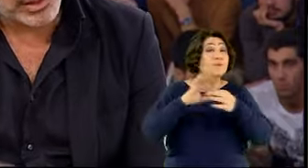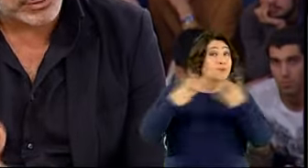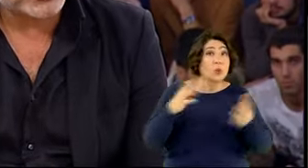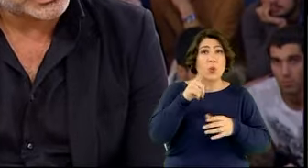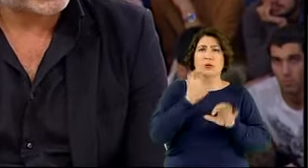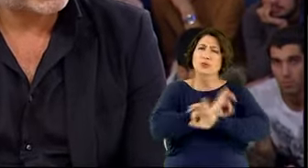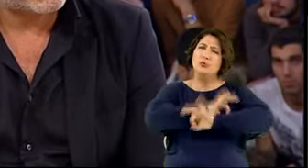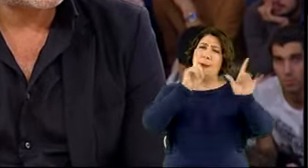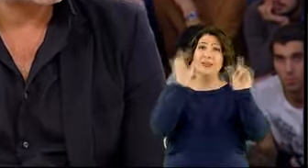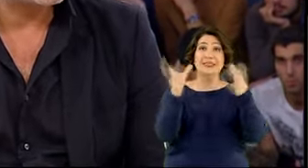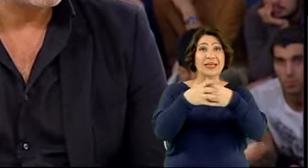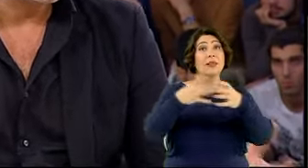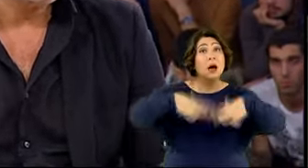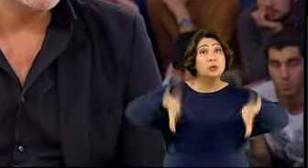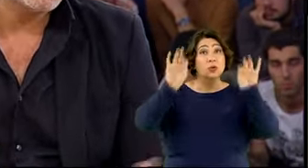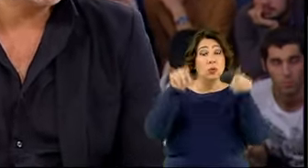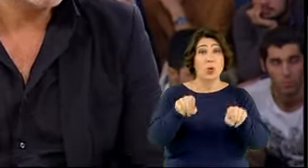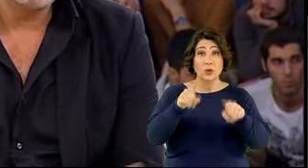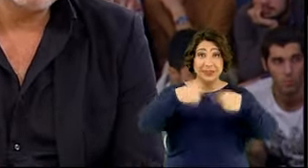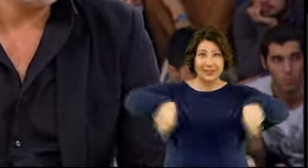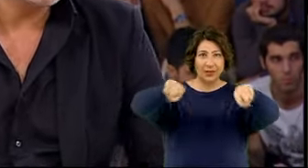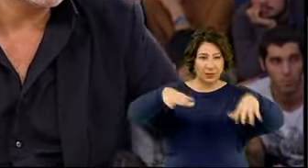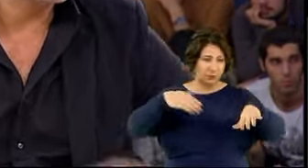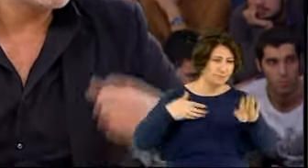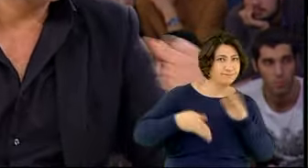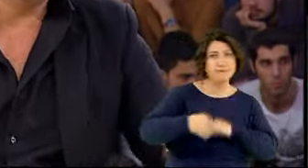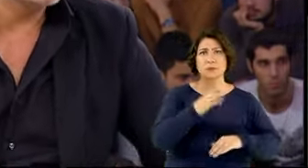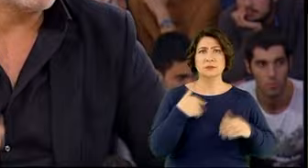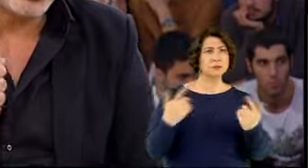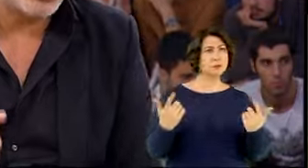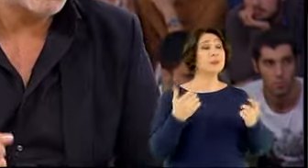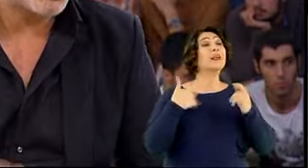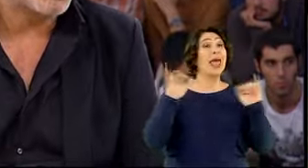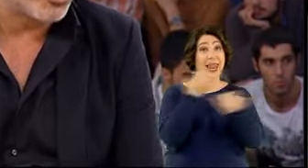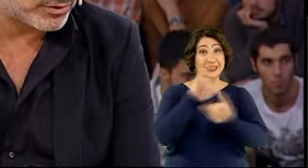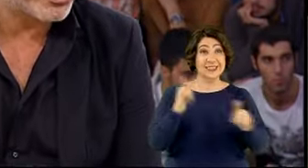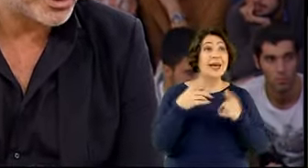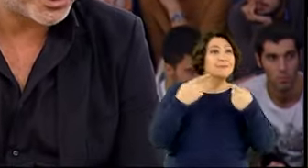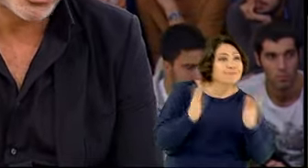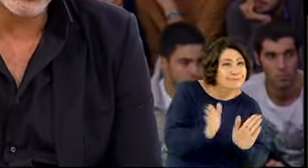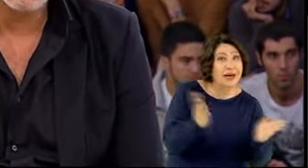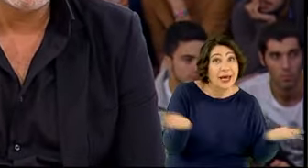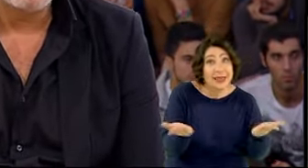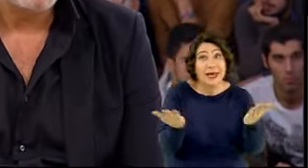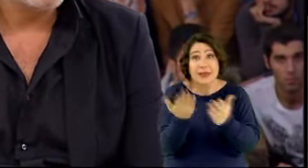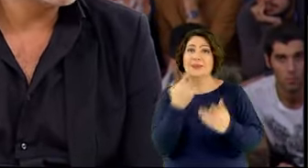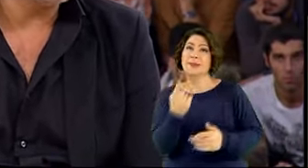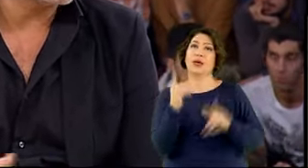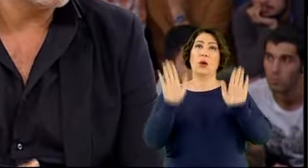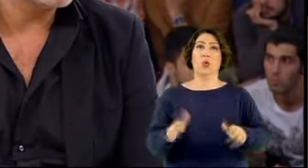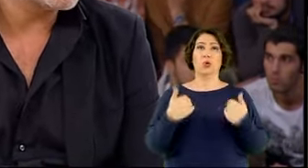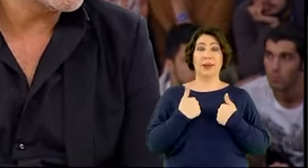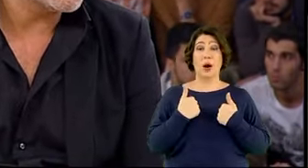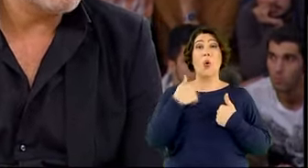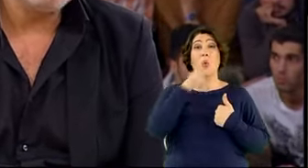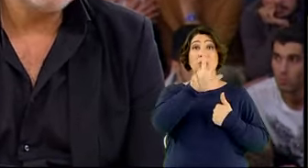kadar olağanüstü bir set hazırlıyorlardı ki sete çıktığımda yani sadece böyle motivasyon ve eğlence kalıyordu işin gerisine. O yüzden mesela